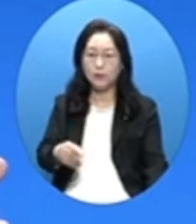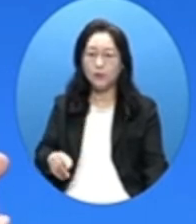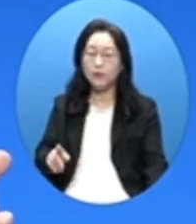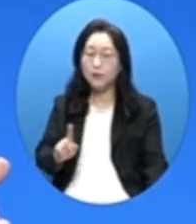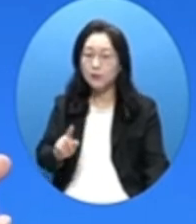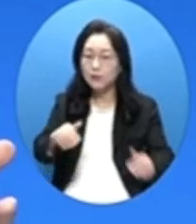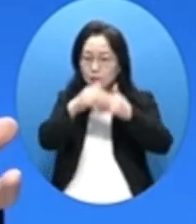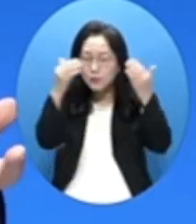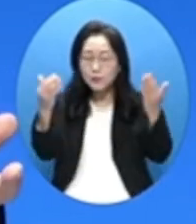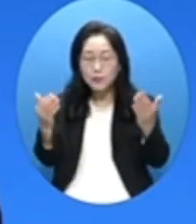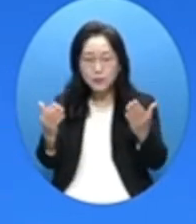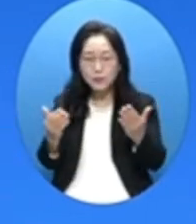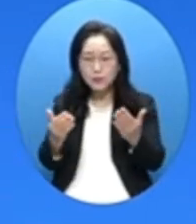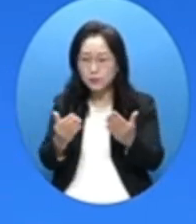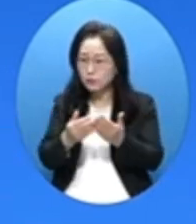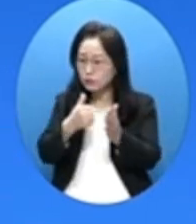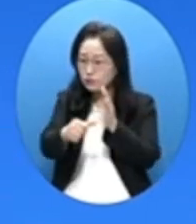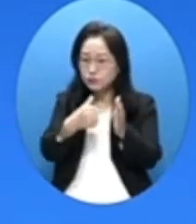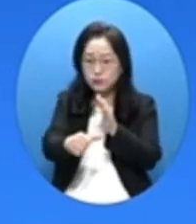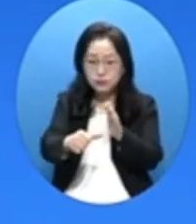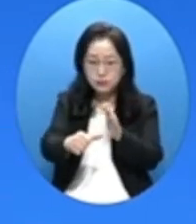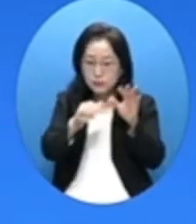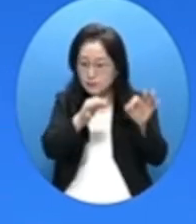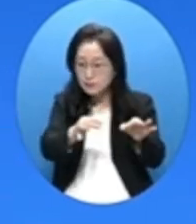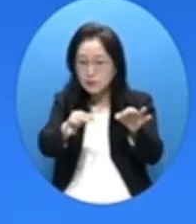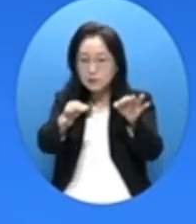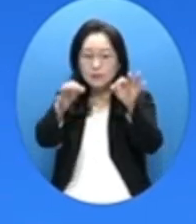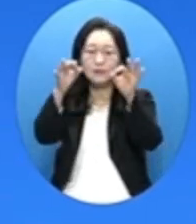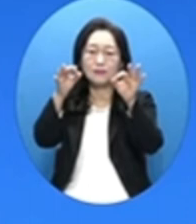모든 물가는 올라서